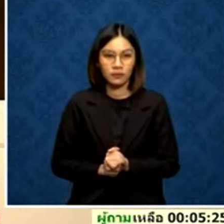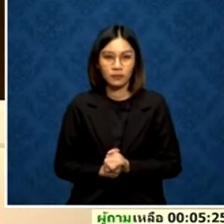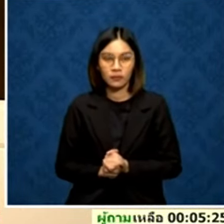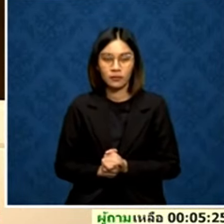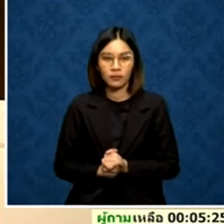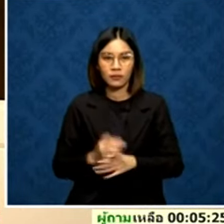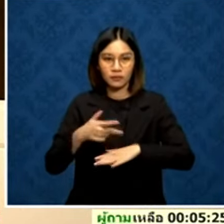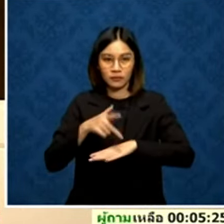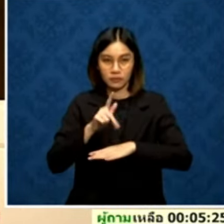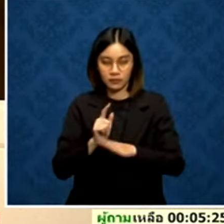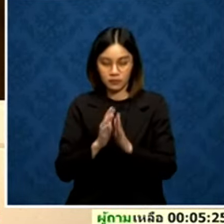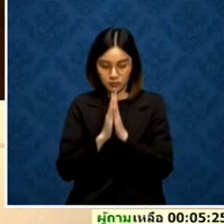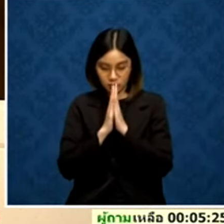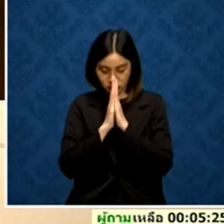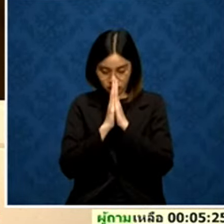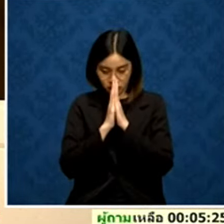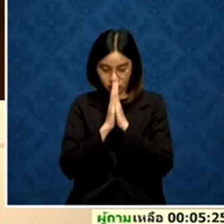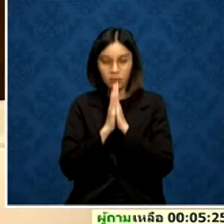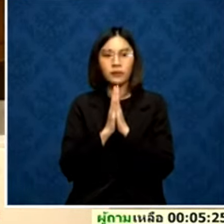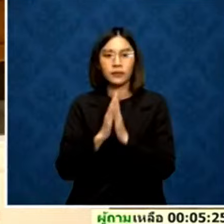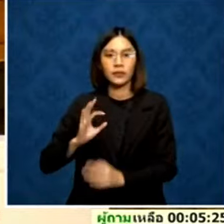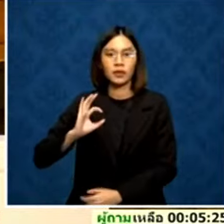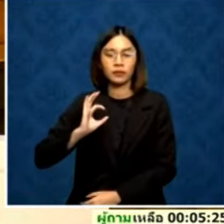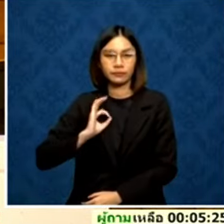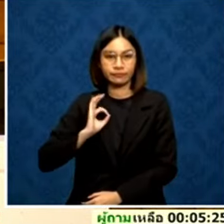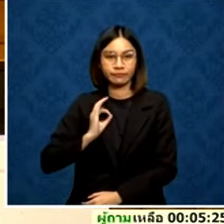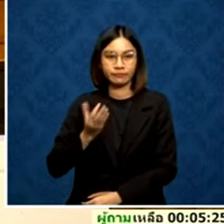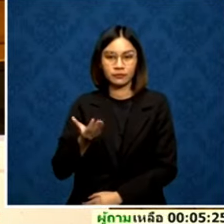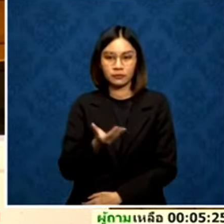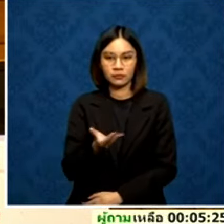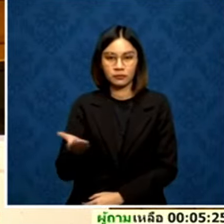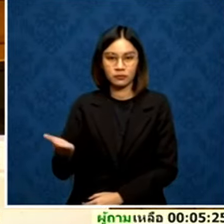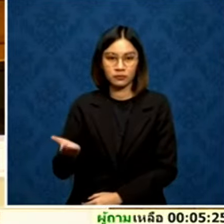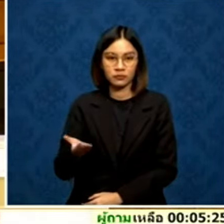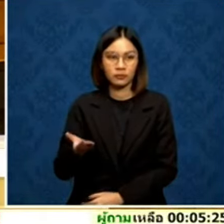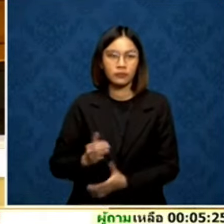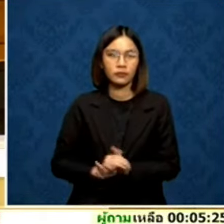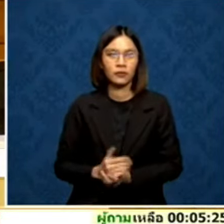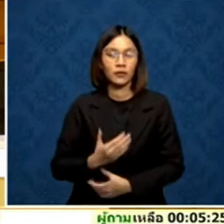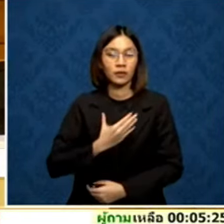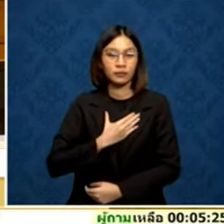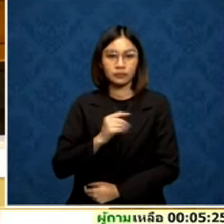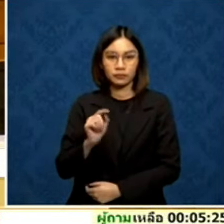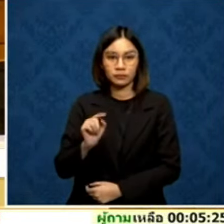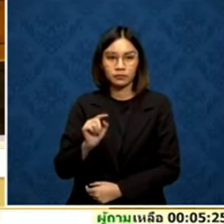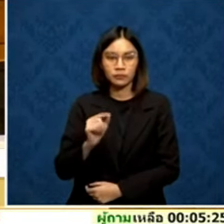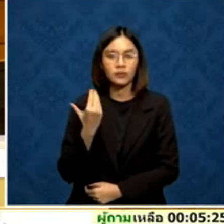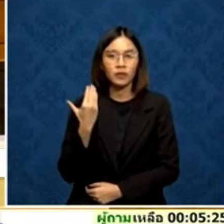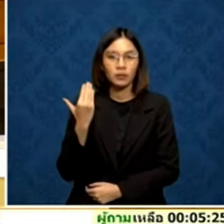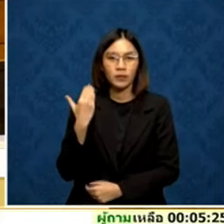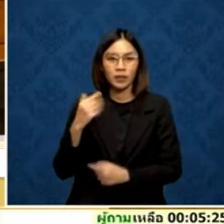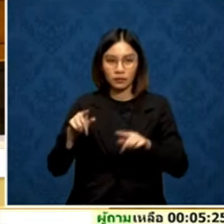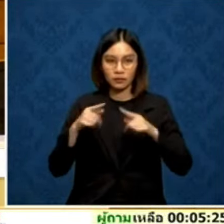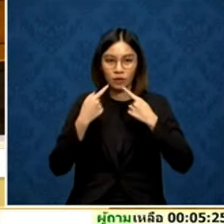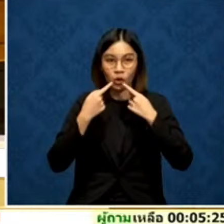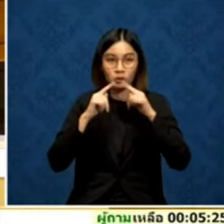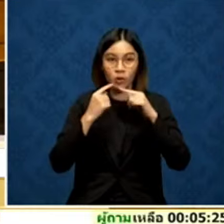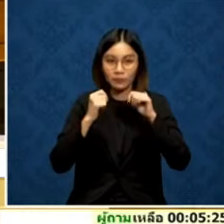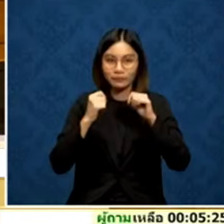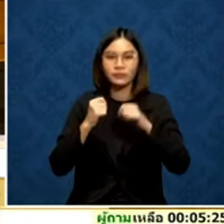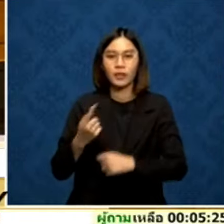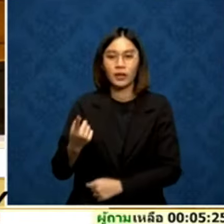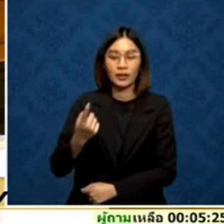เรียนท่านประธานสภาผ่านไปยังท่านสมาชิกผู้ทรงเกียรตินะครับก็เราเองเราก็เมื่อกี้ขอตอบคำถามท่านที่ท่านบ